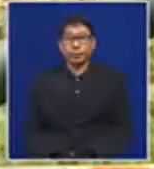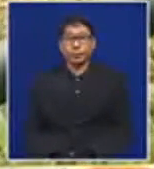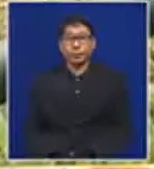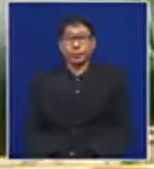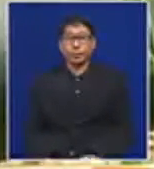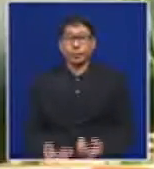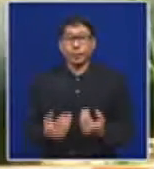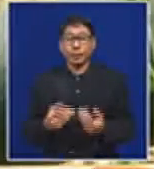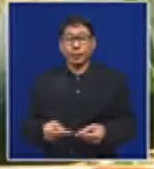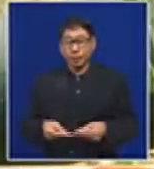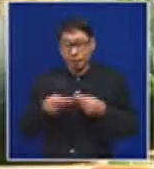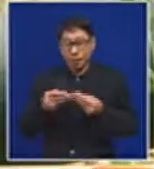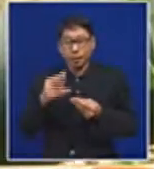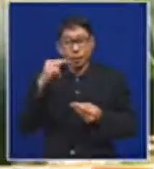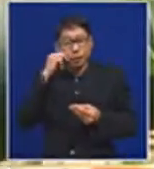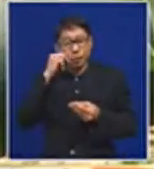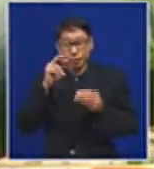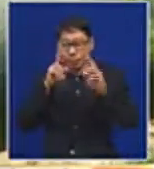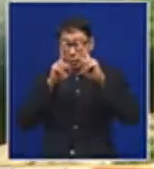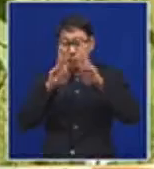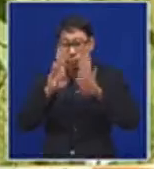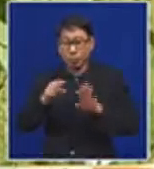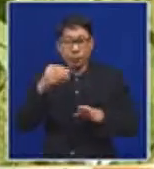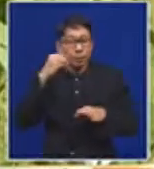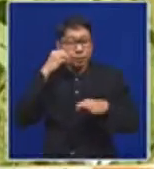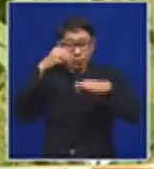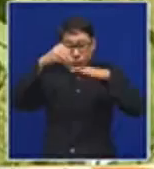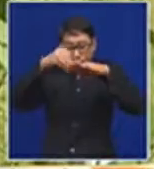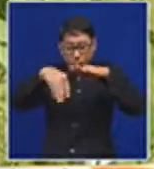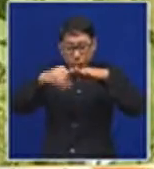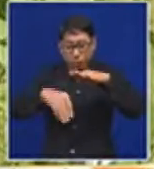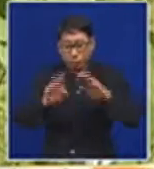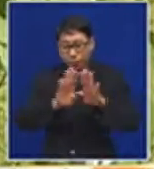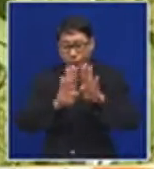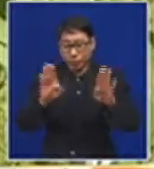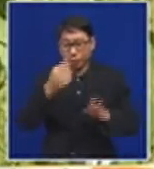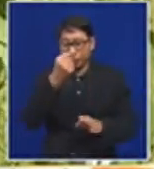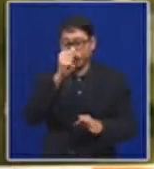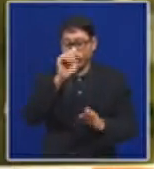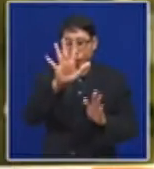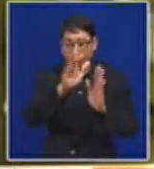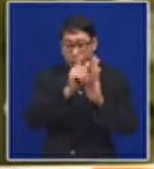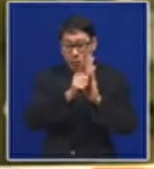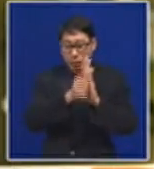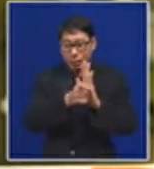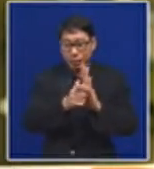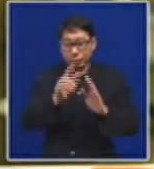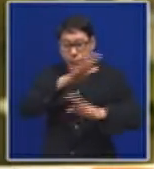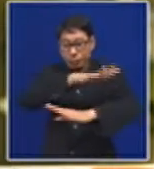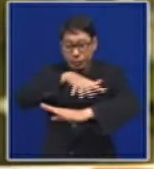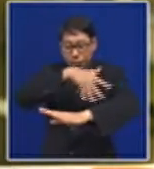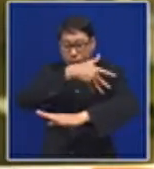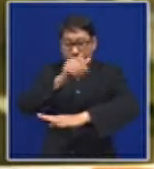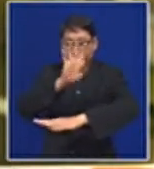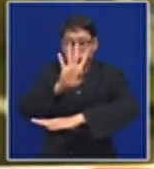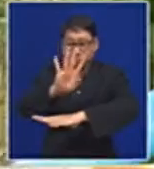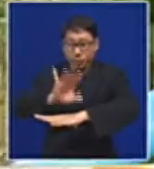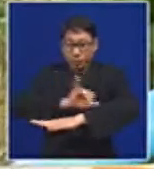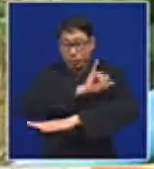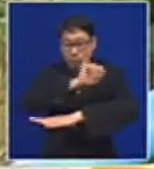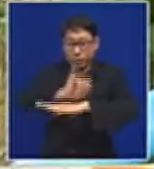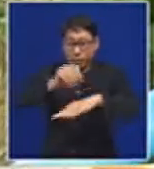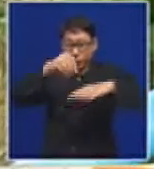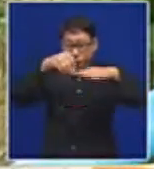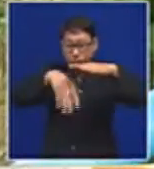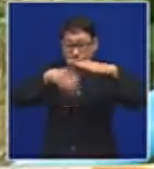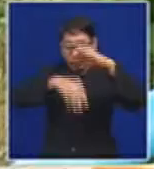สำหรับการให้น้ำในระบบน้ำหยดจะเปิดระบบให้น้ำวันละ15นาทีครอบคลุมพื้นที่ทั้ง4ไร่น้ำจะหยดบริเว